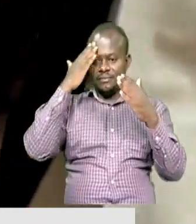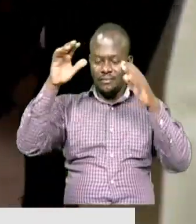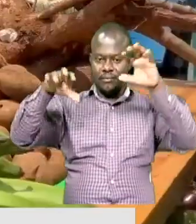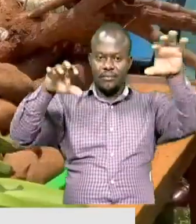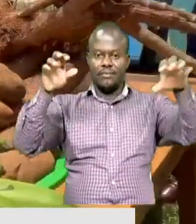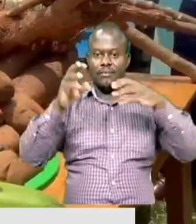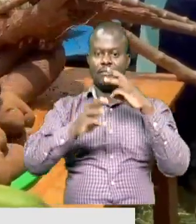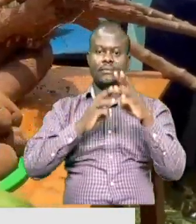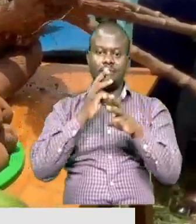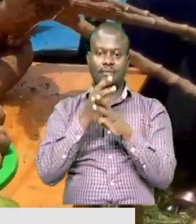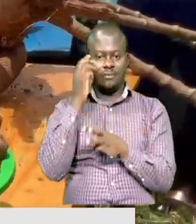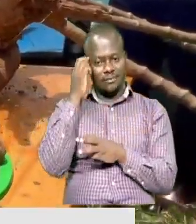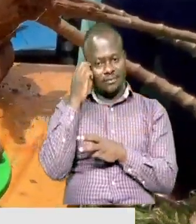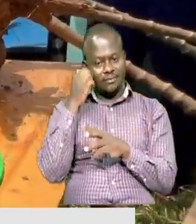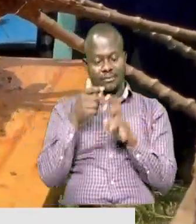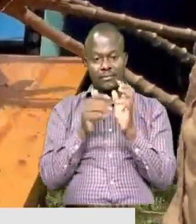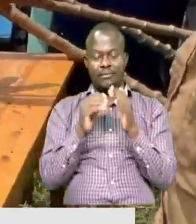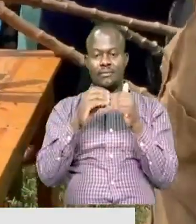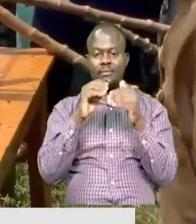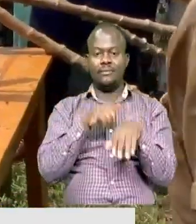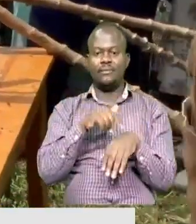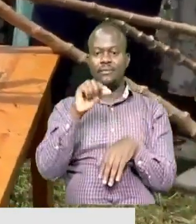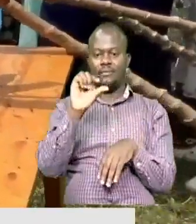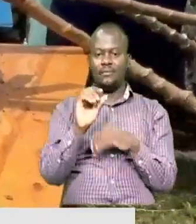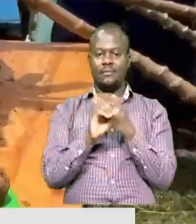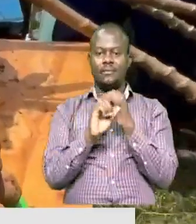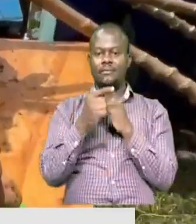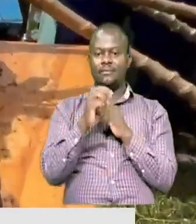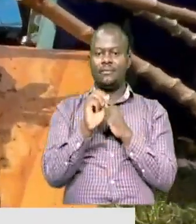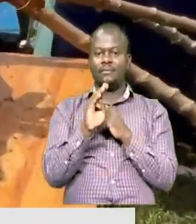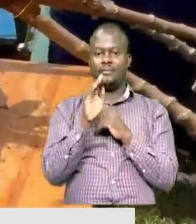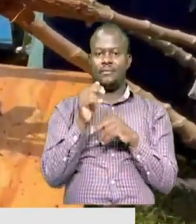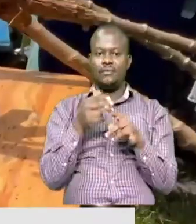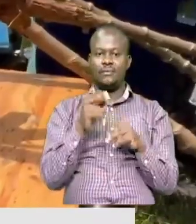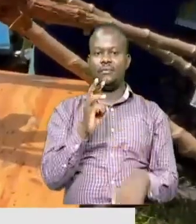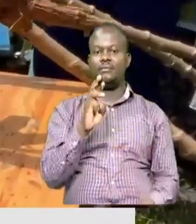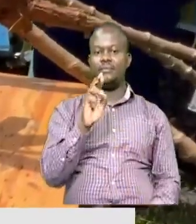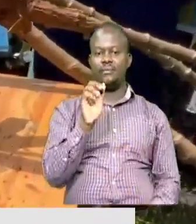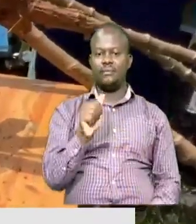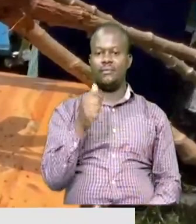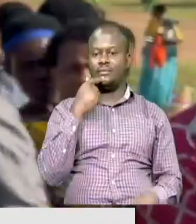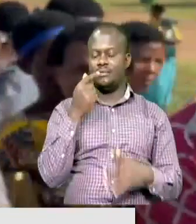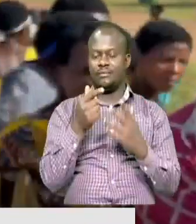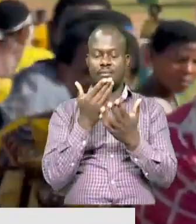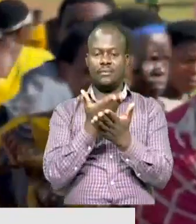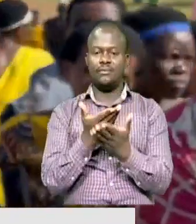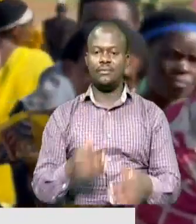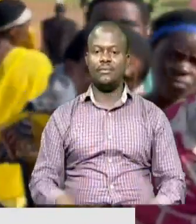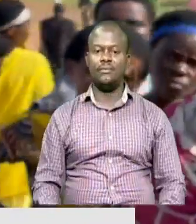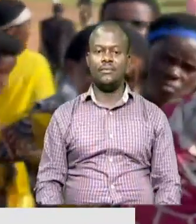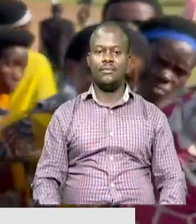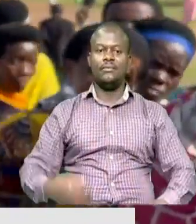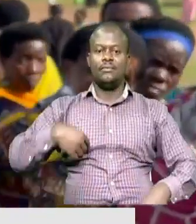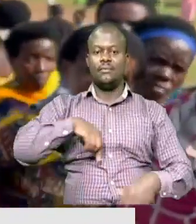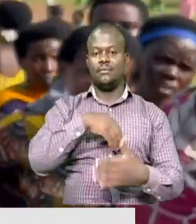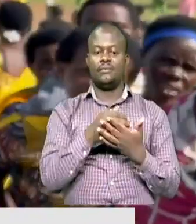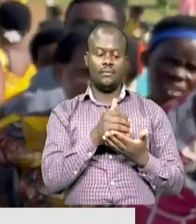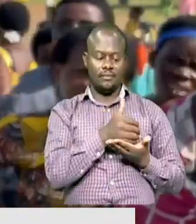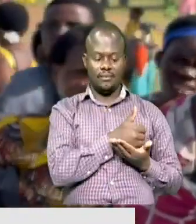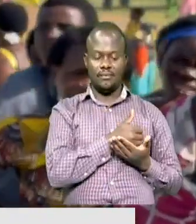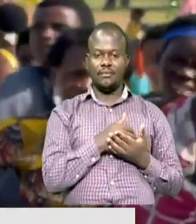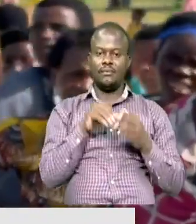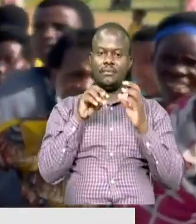isi. Gusa umuyobozi w'agateganyo w'akarere ka Gicumbi Uwera Parfaite hari icyo abasaba. Turabasaba kuzigama umusaruro